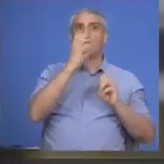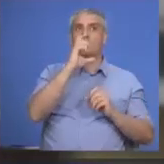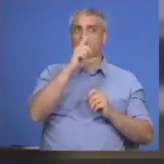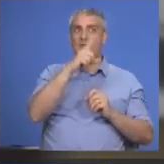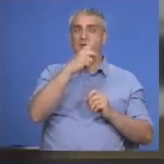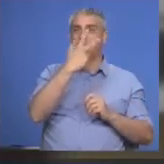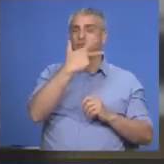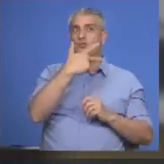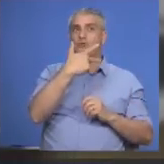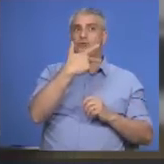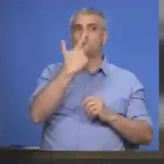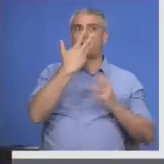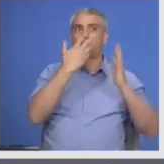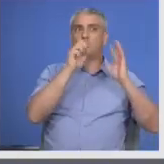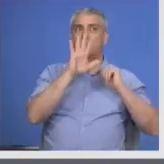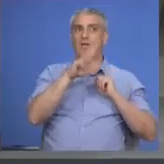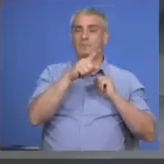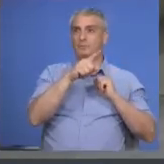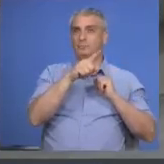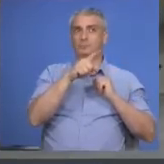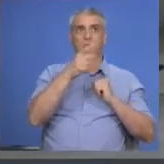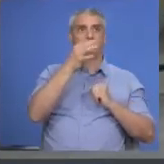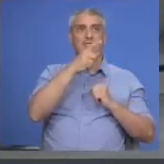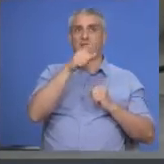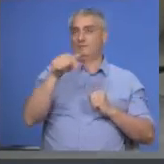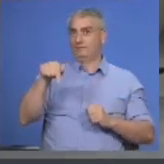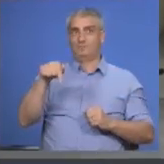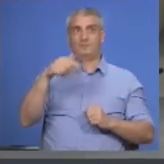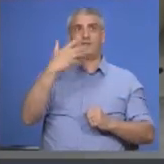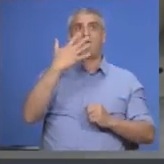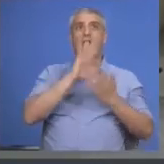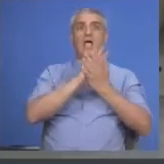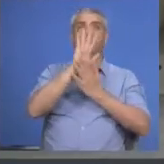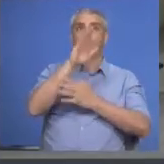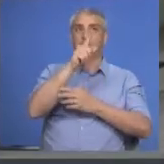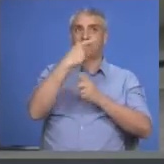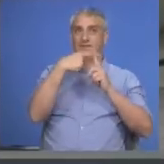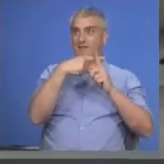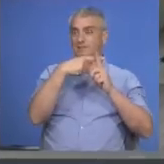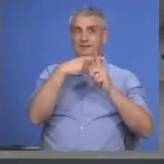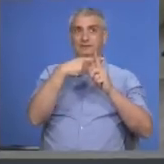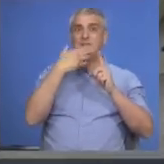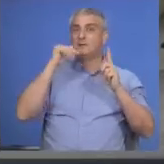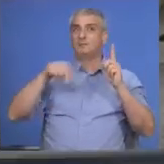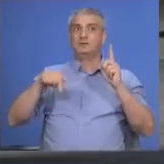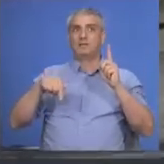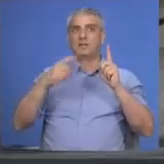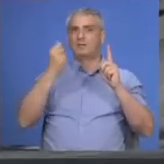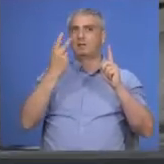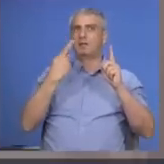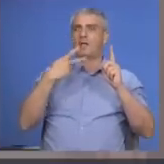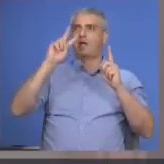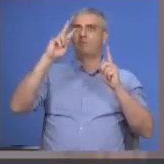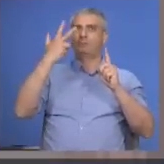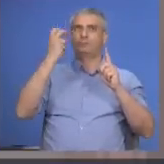גרם, 3.85. בסניף בקרפור 15.50 שקלים, בישראל המחיר כמעט